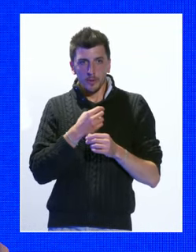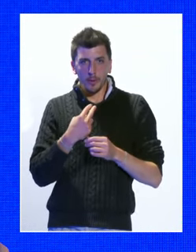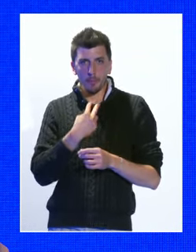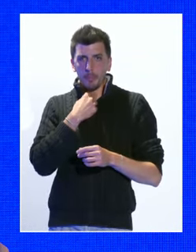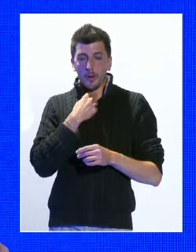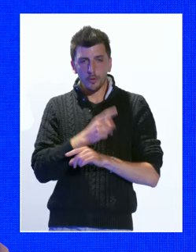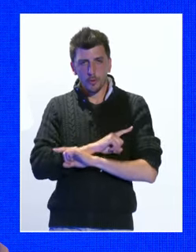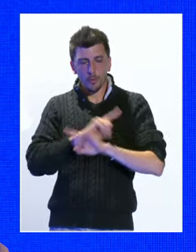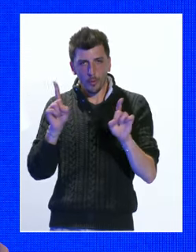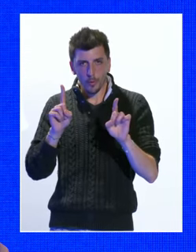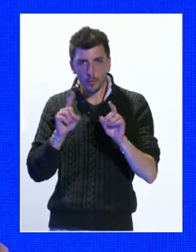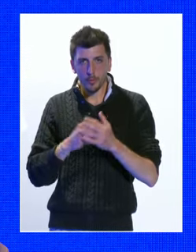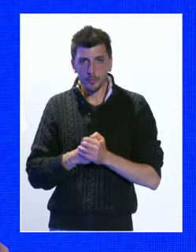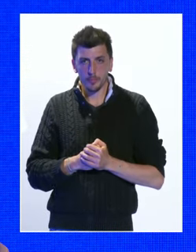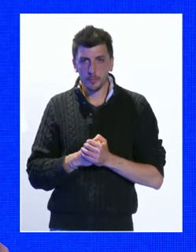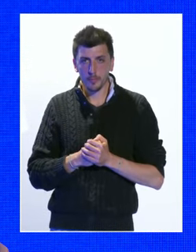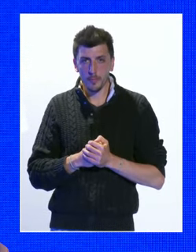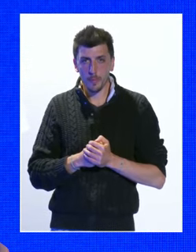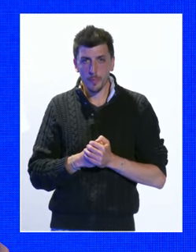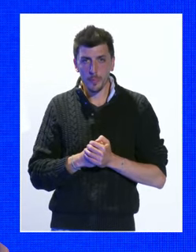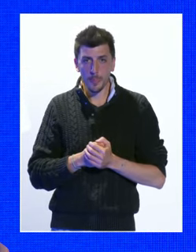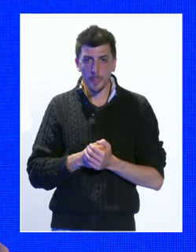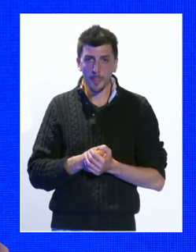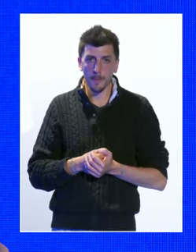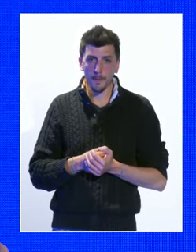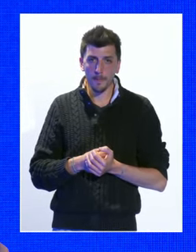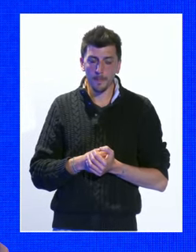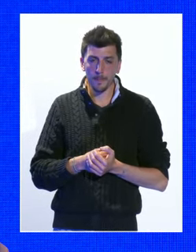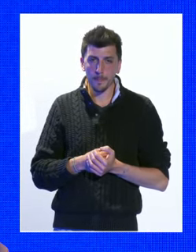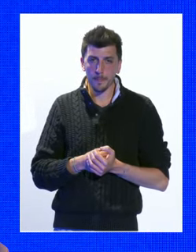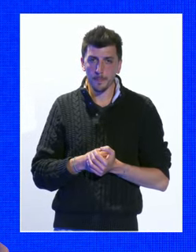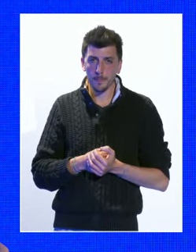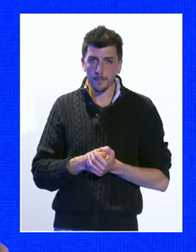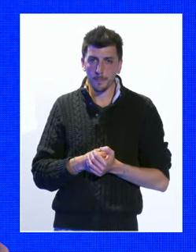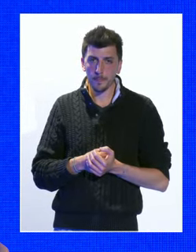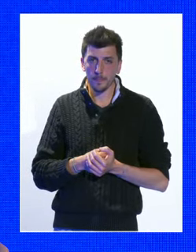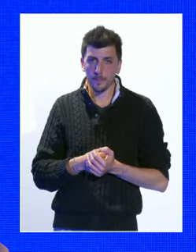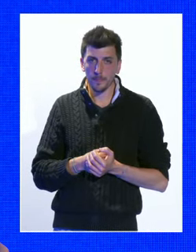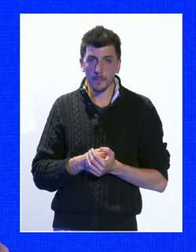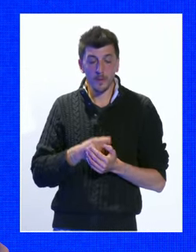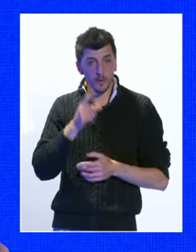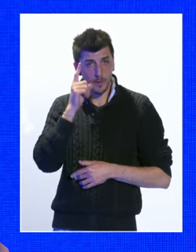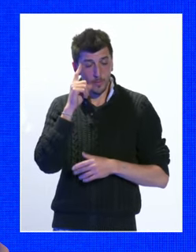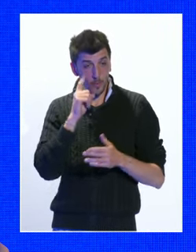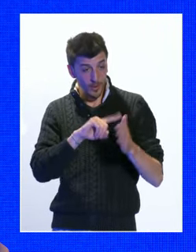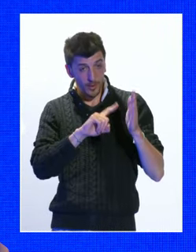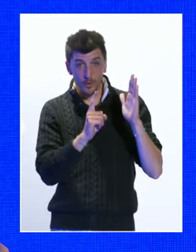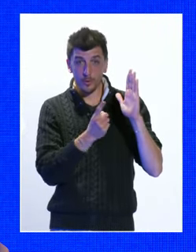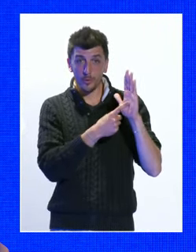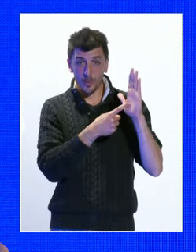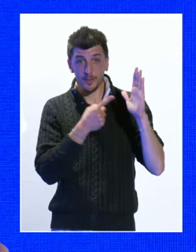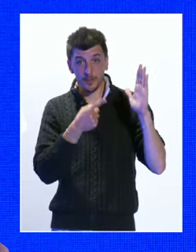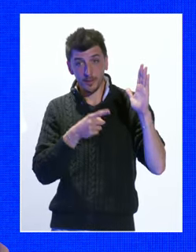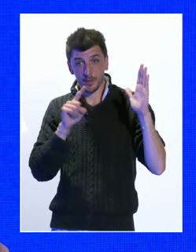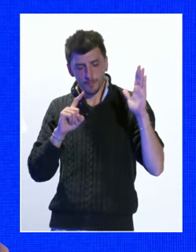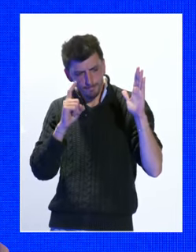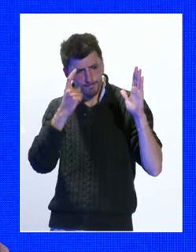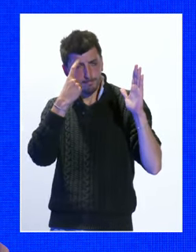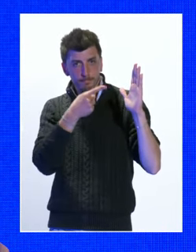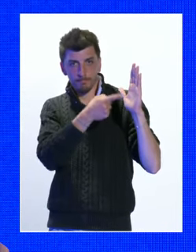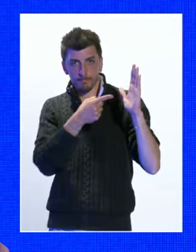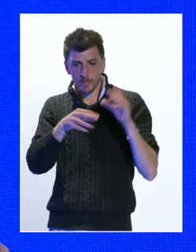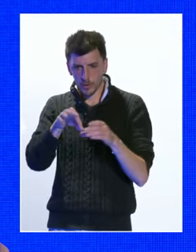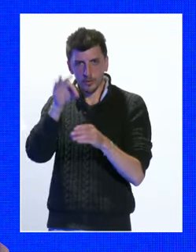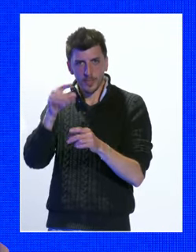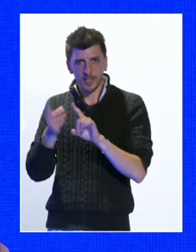Car c'est un droit pour les citoyens d'être représentés. C'est un droit que l'on doit tenir compte de notre